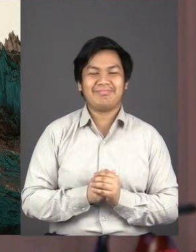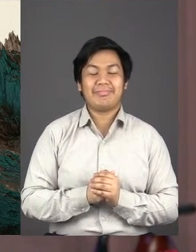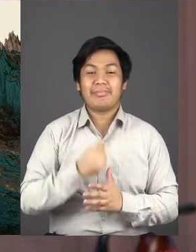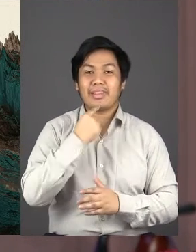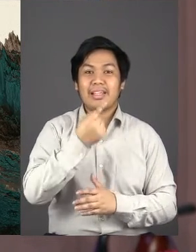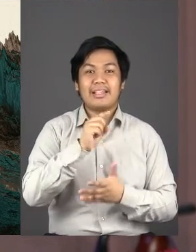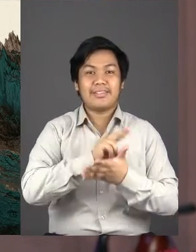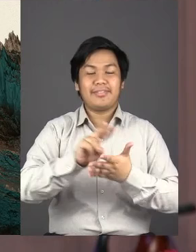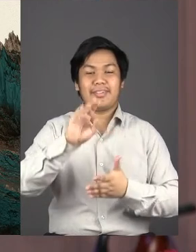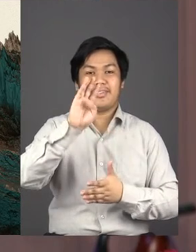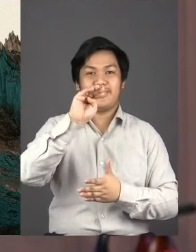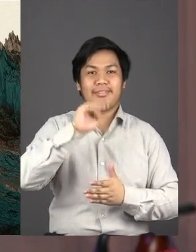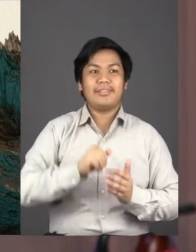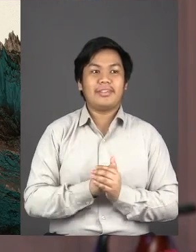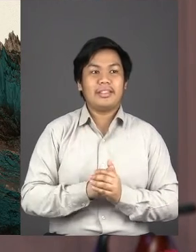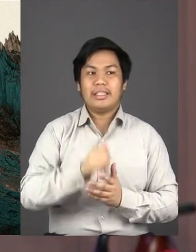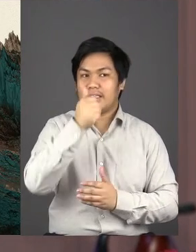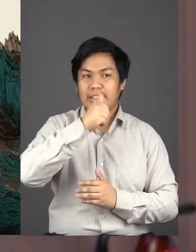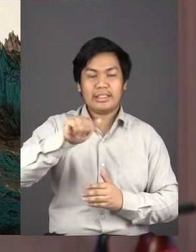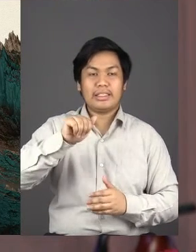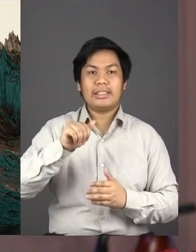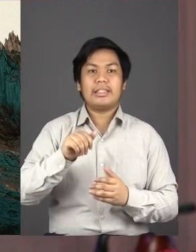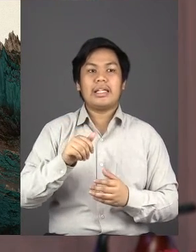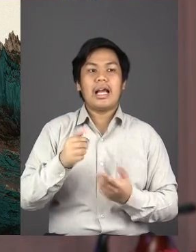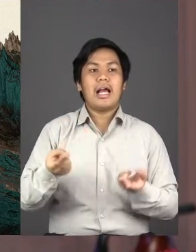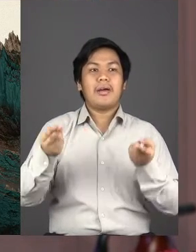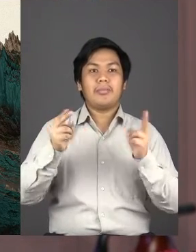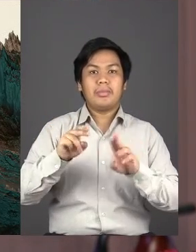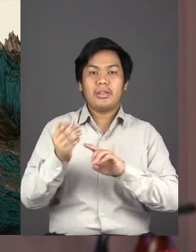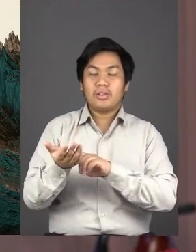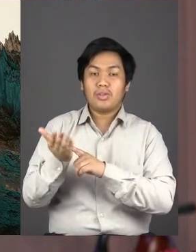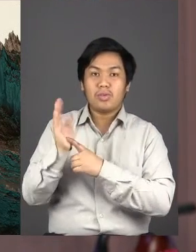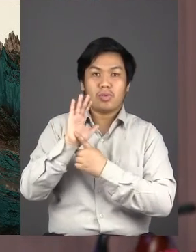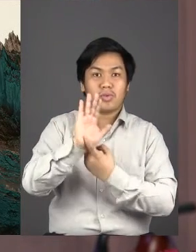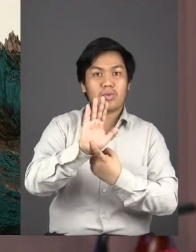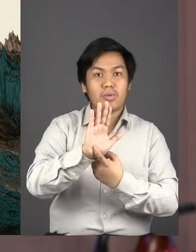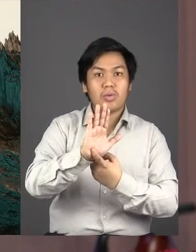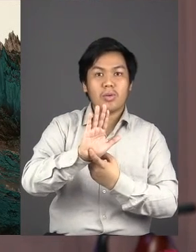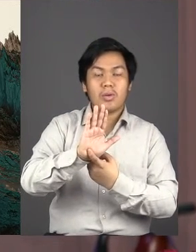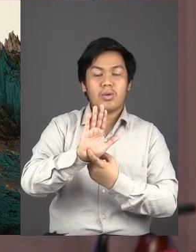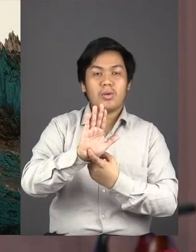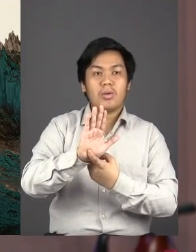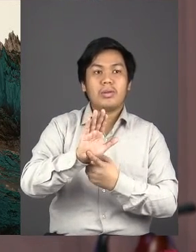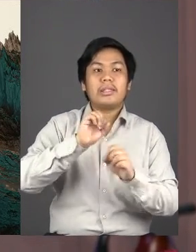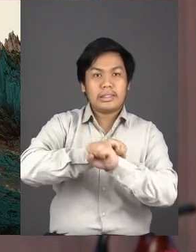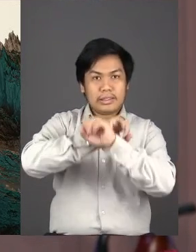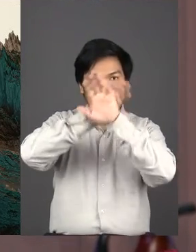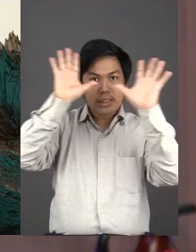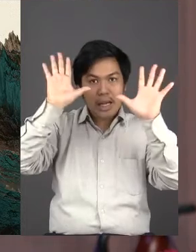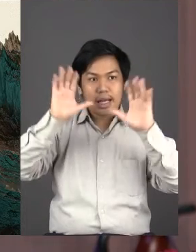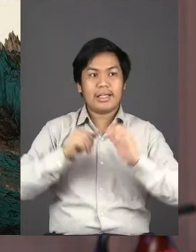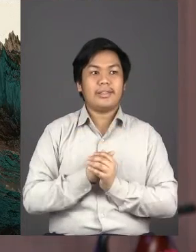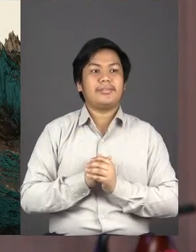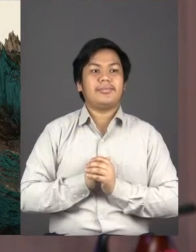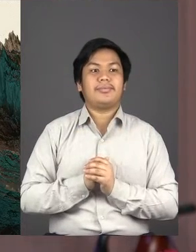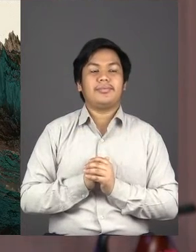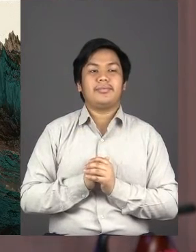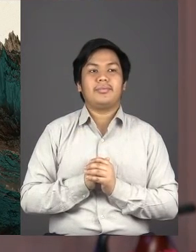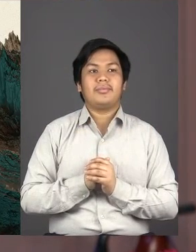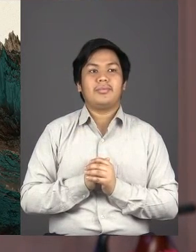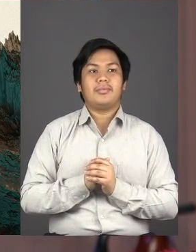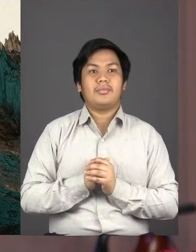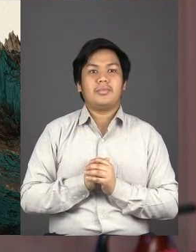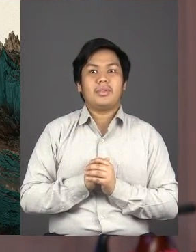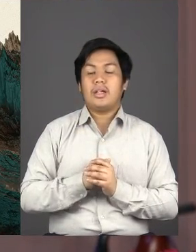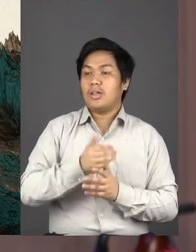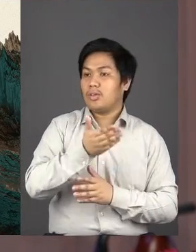Sabi sa verse 14, for anything that becomes visible is light. So yung